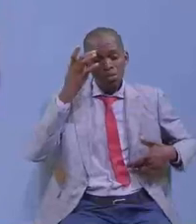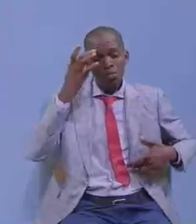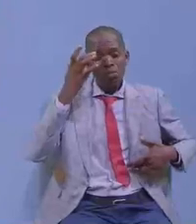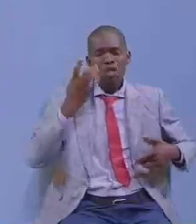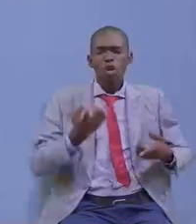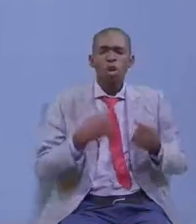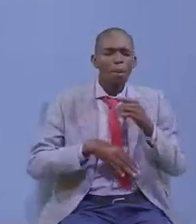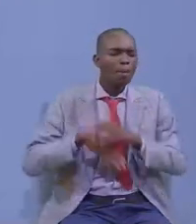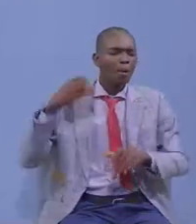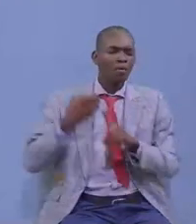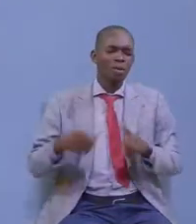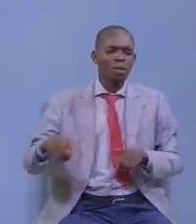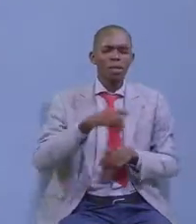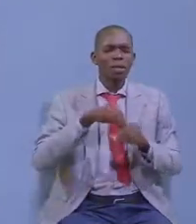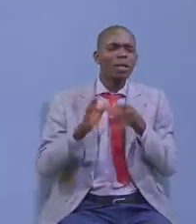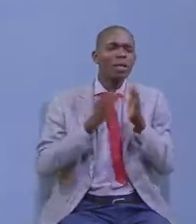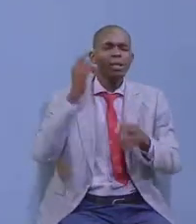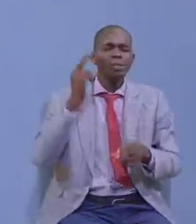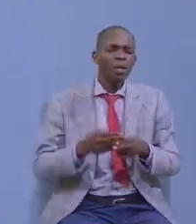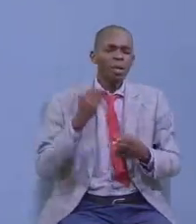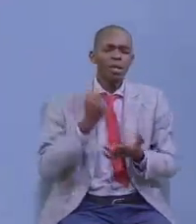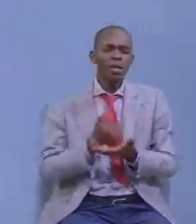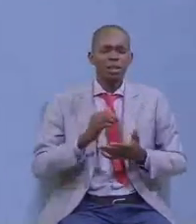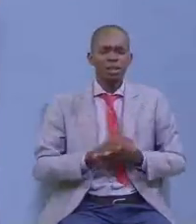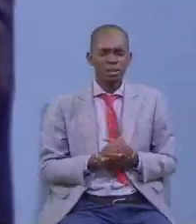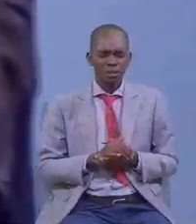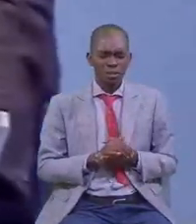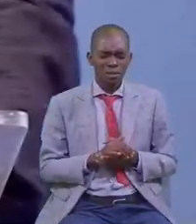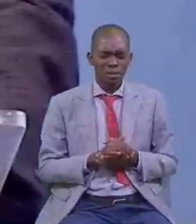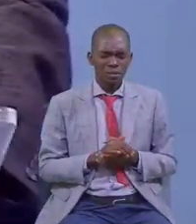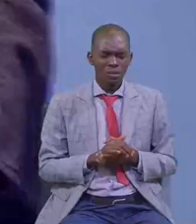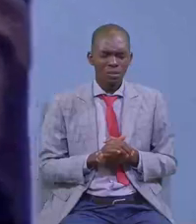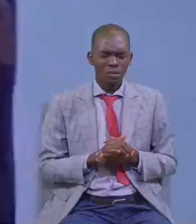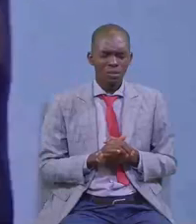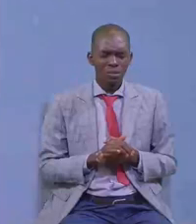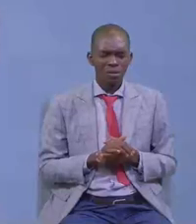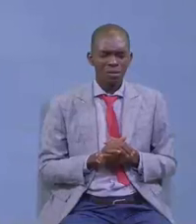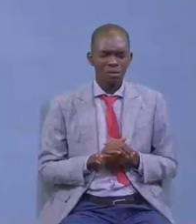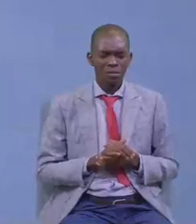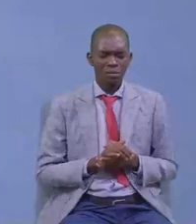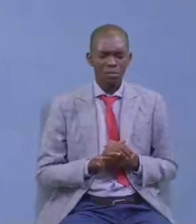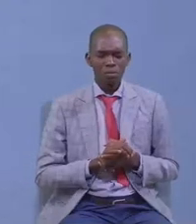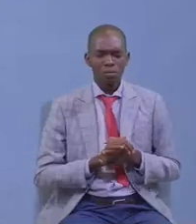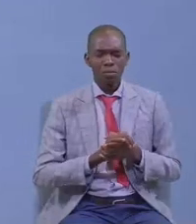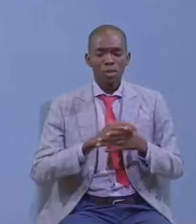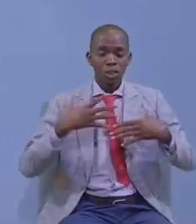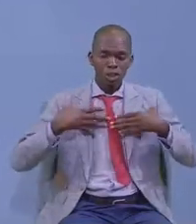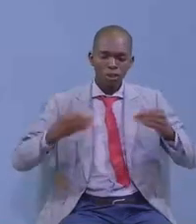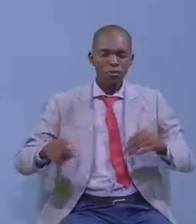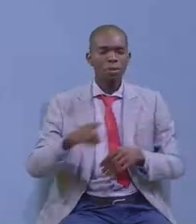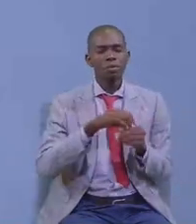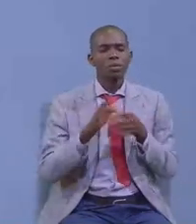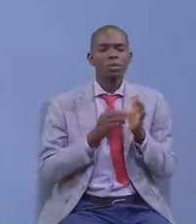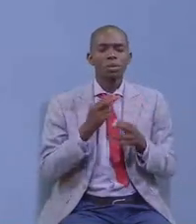maladie, infirmité, sortez de leur corps au nom de Jésus. Guéris-les, délivre-les,